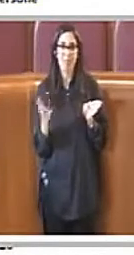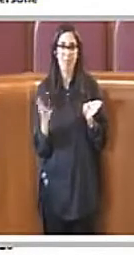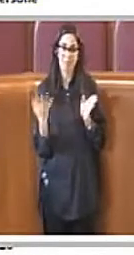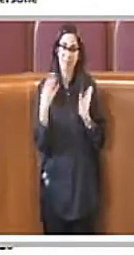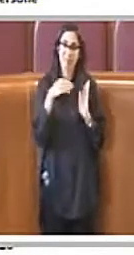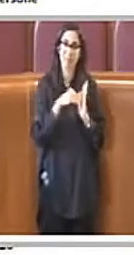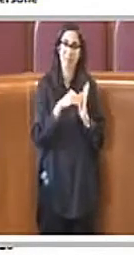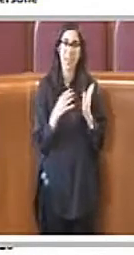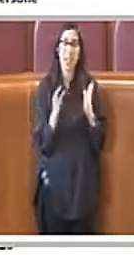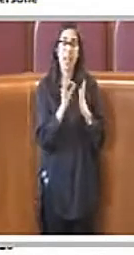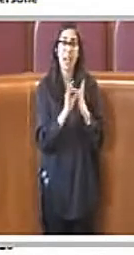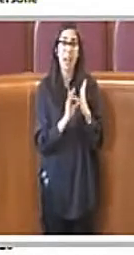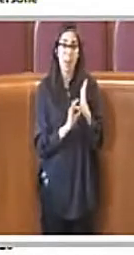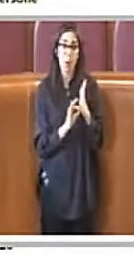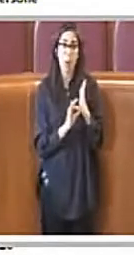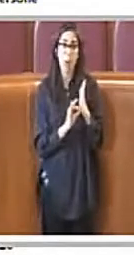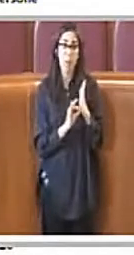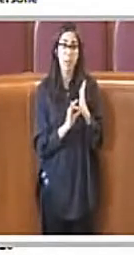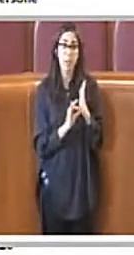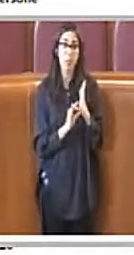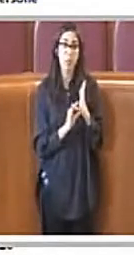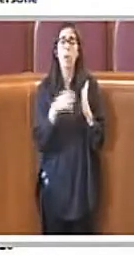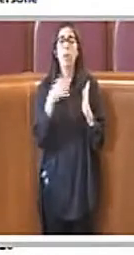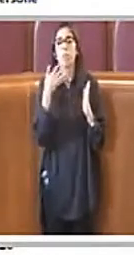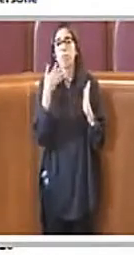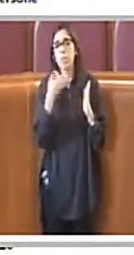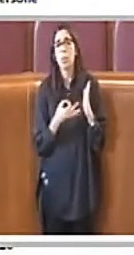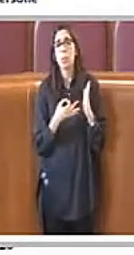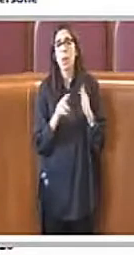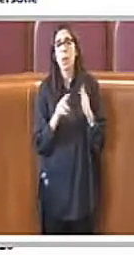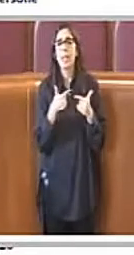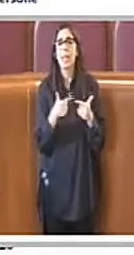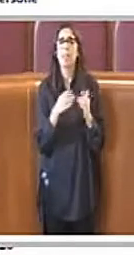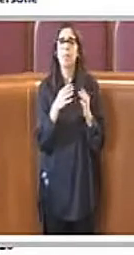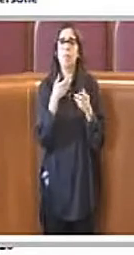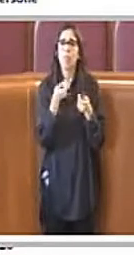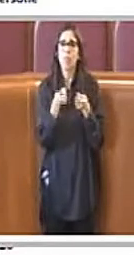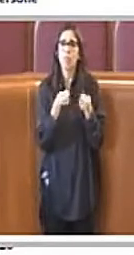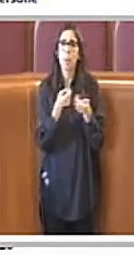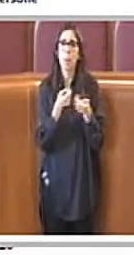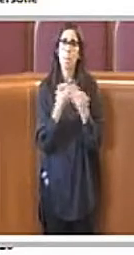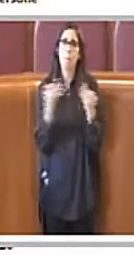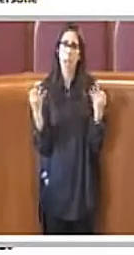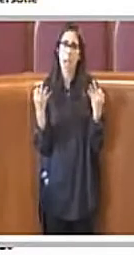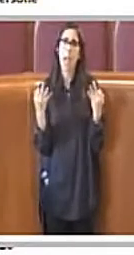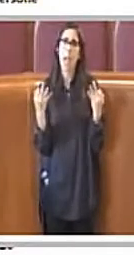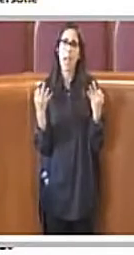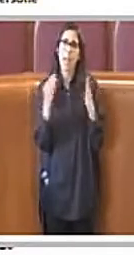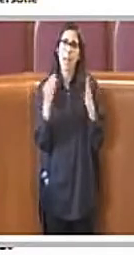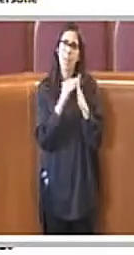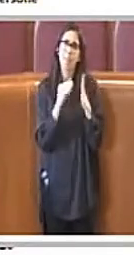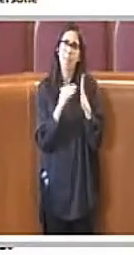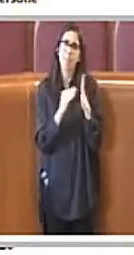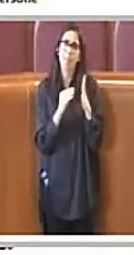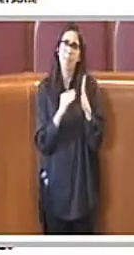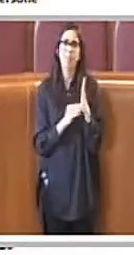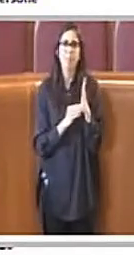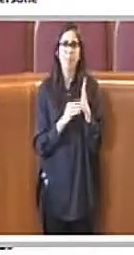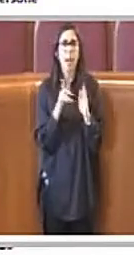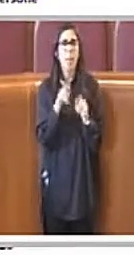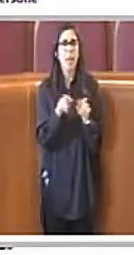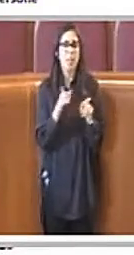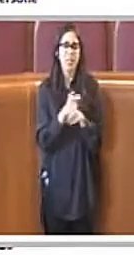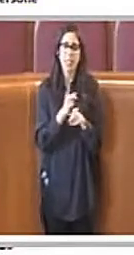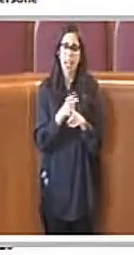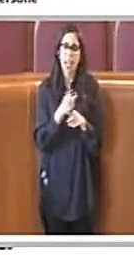regolamento, dà ordine sicuramente e mette a sistema una serie di fattori, una serie di attori della disciplina, diciamo, di Roma